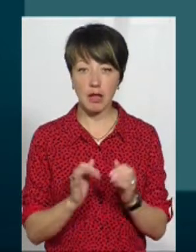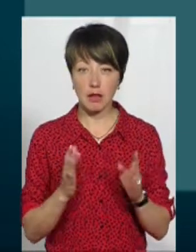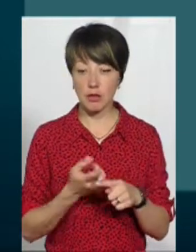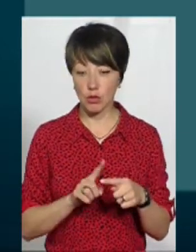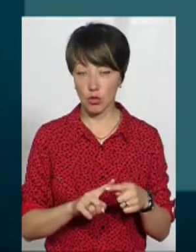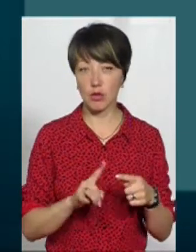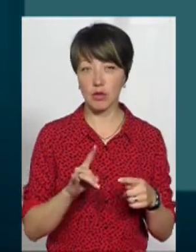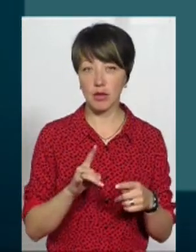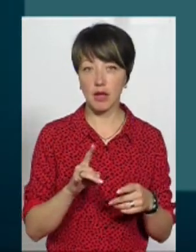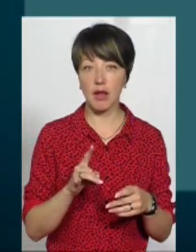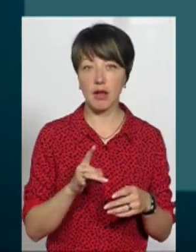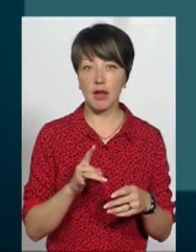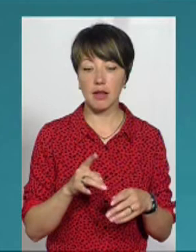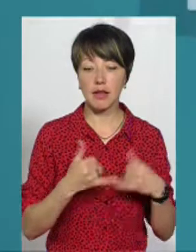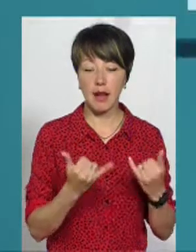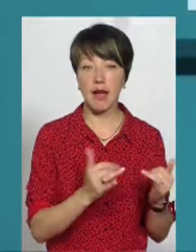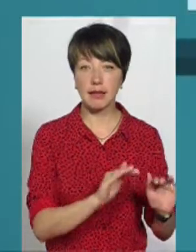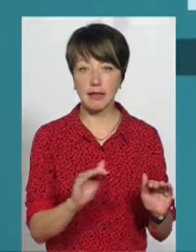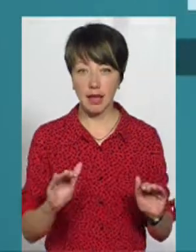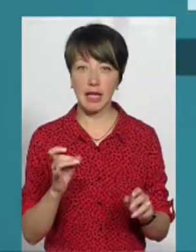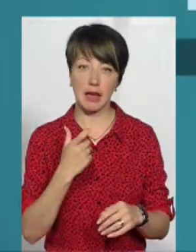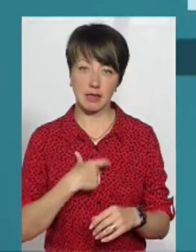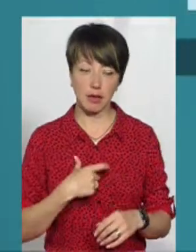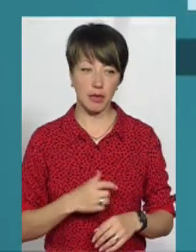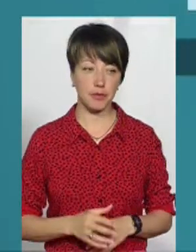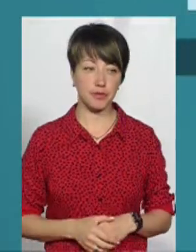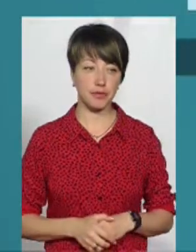а ще й друкувати матеріали для дітей.